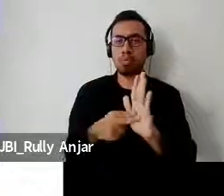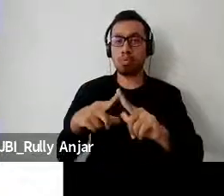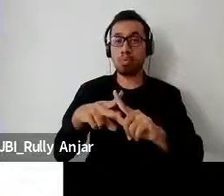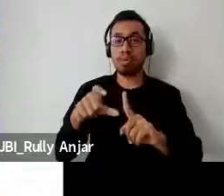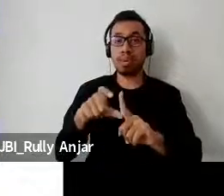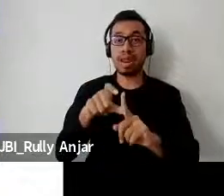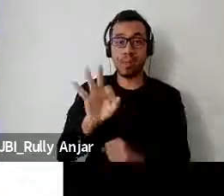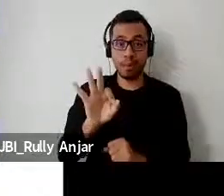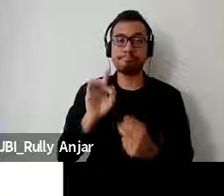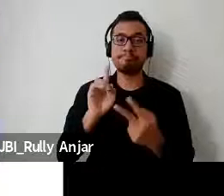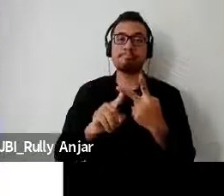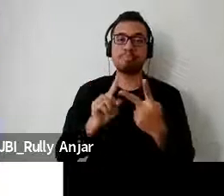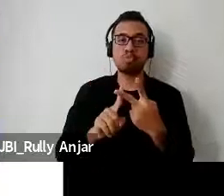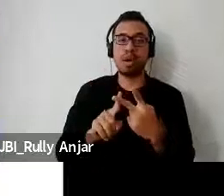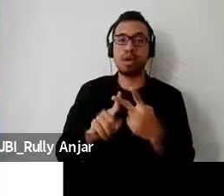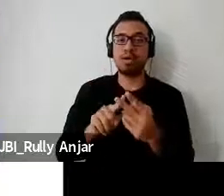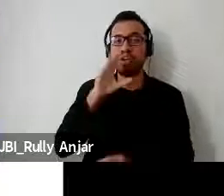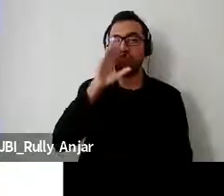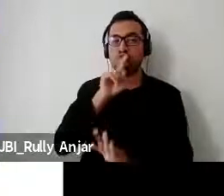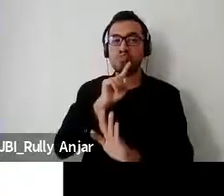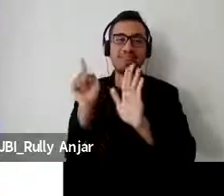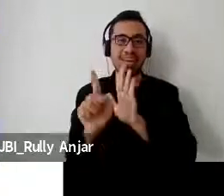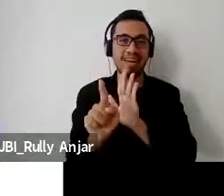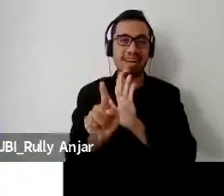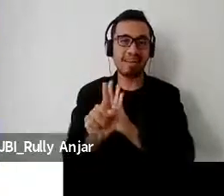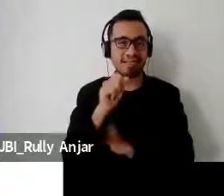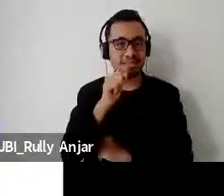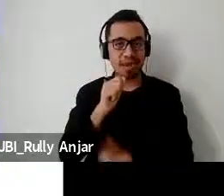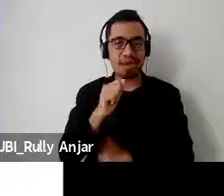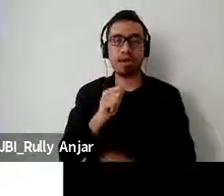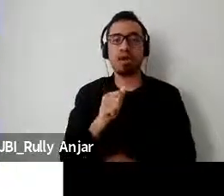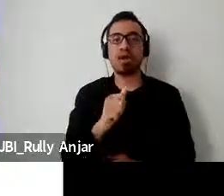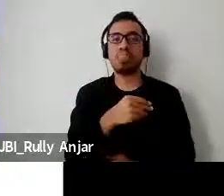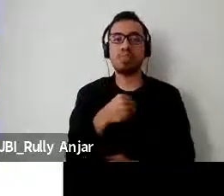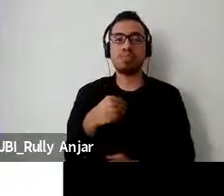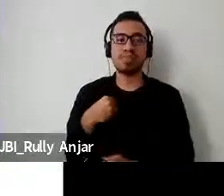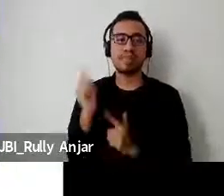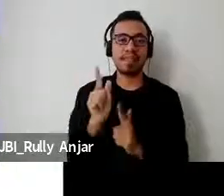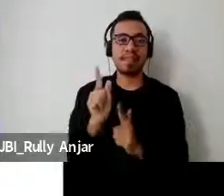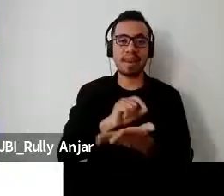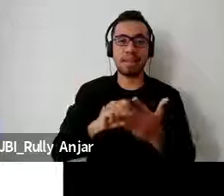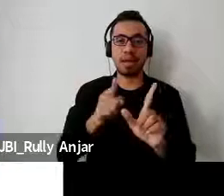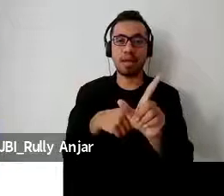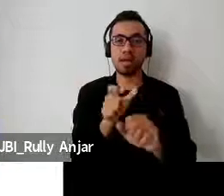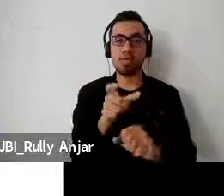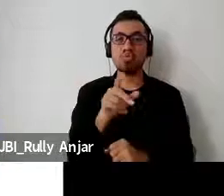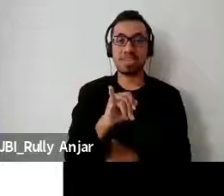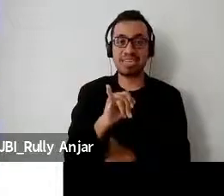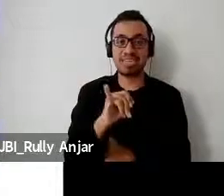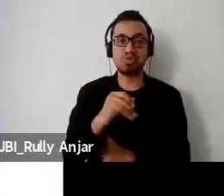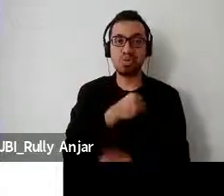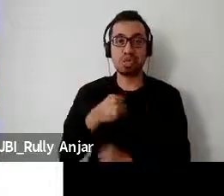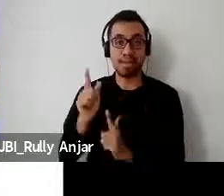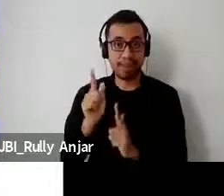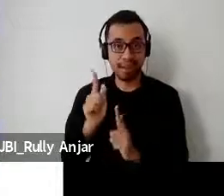tugas percepatan penanganan COVID-19 itu juga dokter militer, ya, Bapak Ahmad Yuryanto. Jadi memang wajahnya